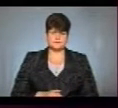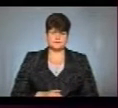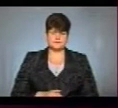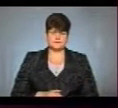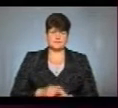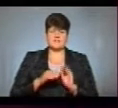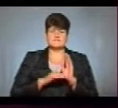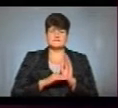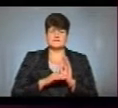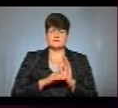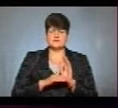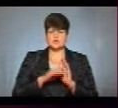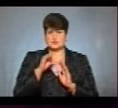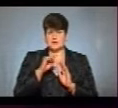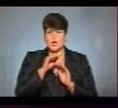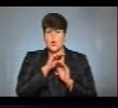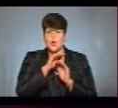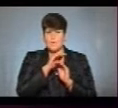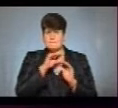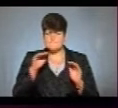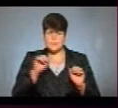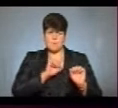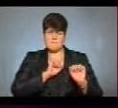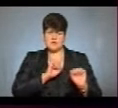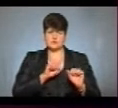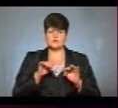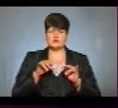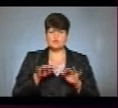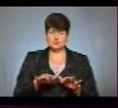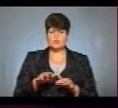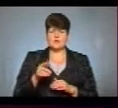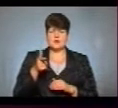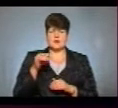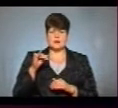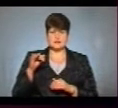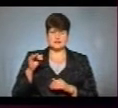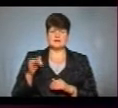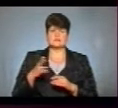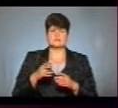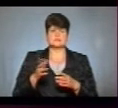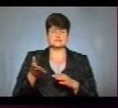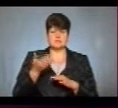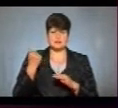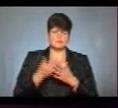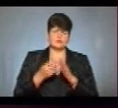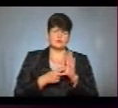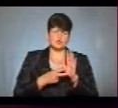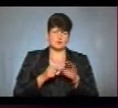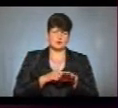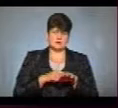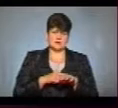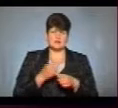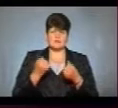Висотний обмежувач руху великогабаритного транспорту на Гаївському мості в Тернополі зняли. Сьогодні близько 7 години